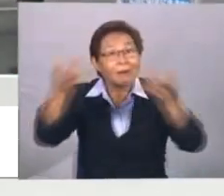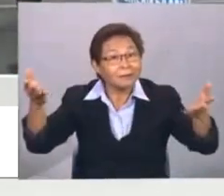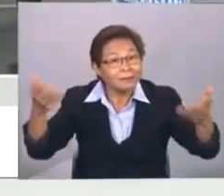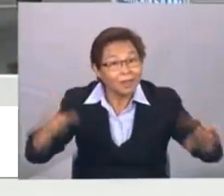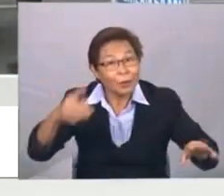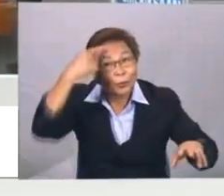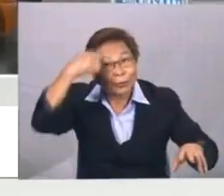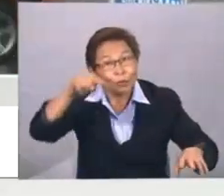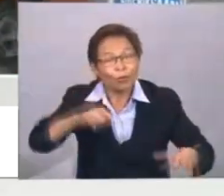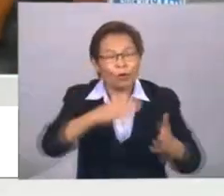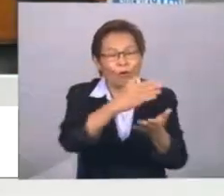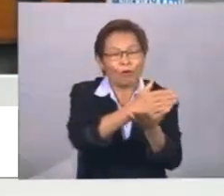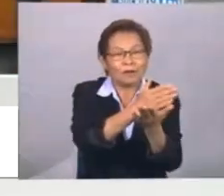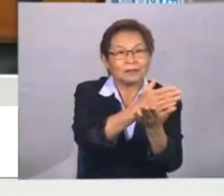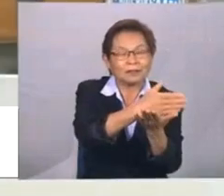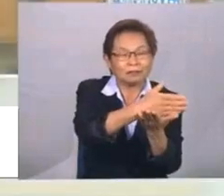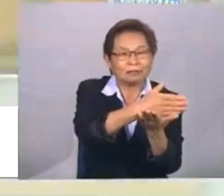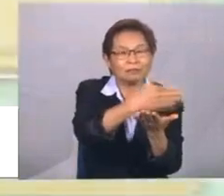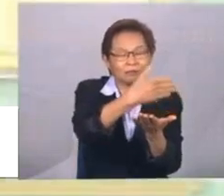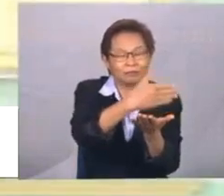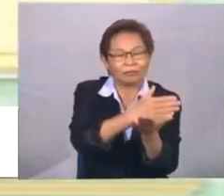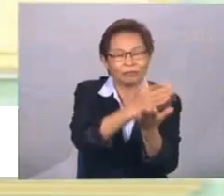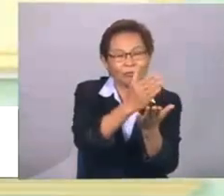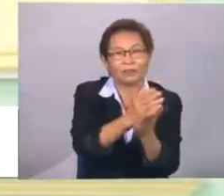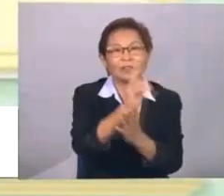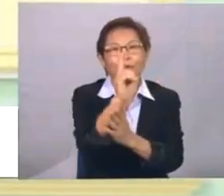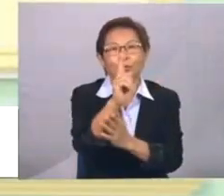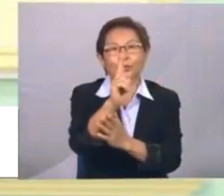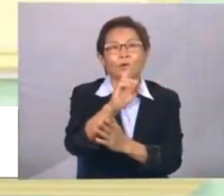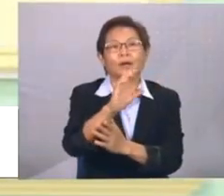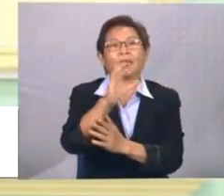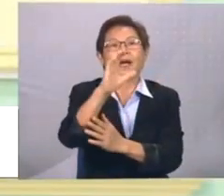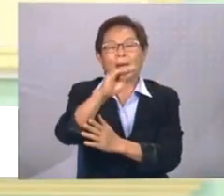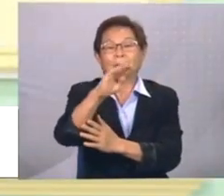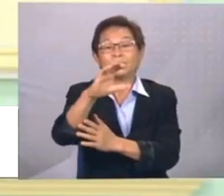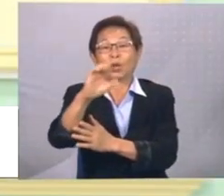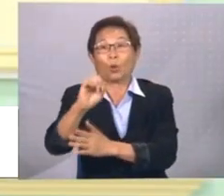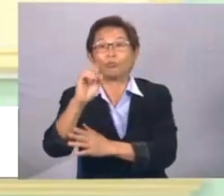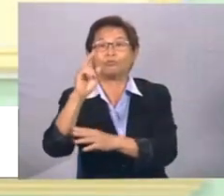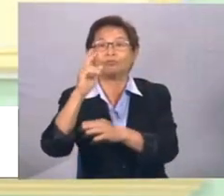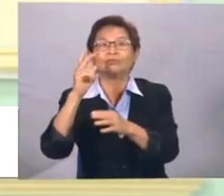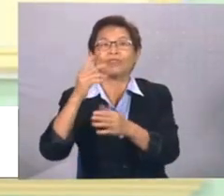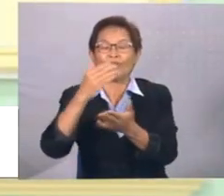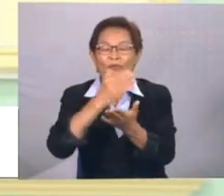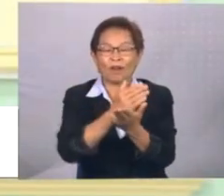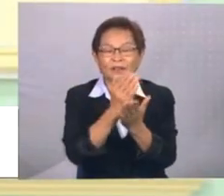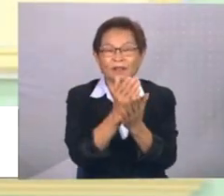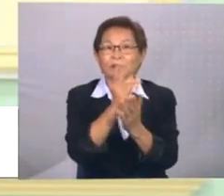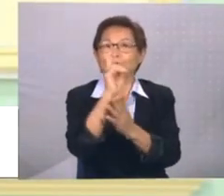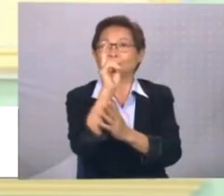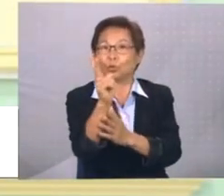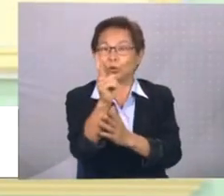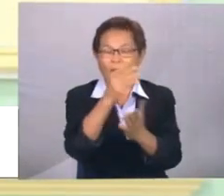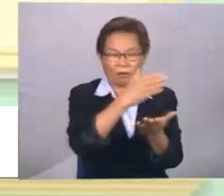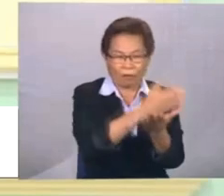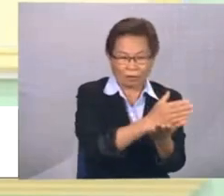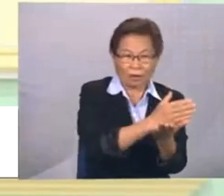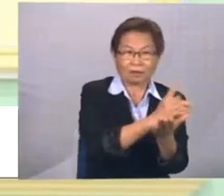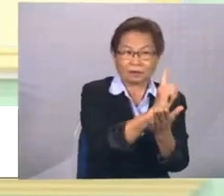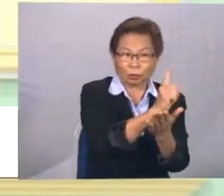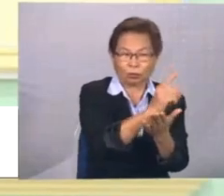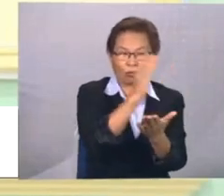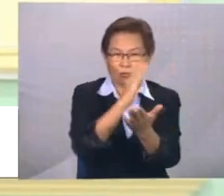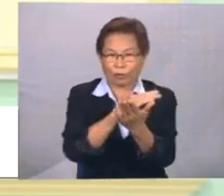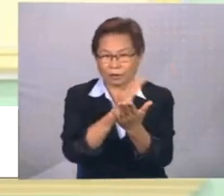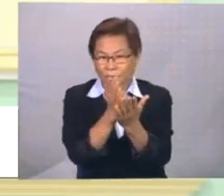untuk fasa kedua pipi fasa kedua yang akan bermula pada satu Apparel